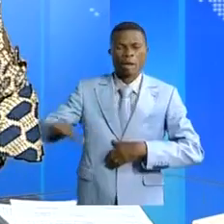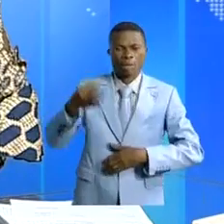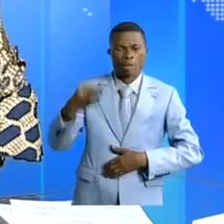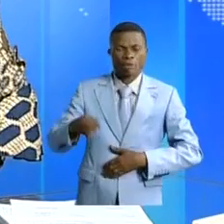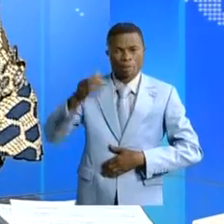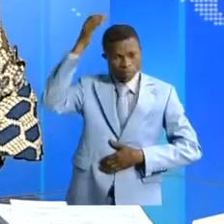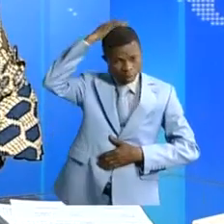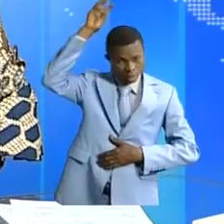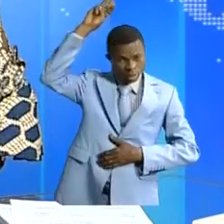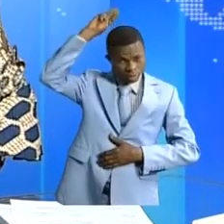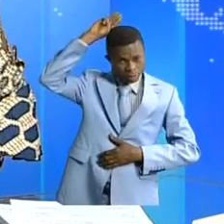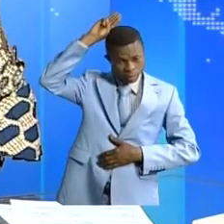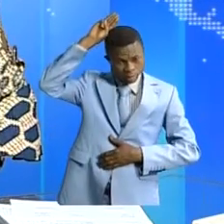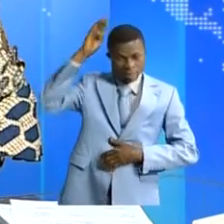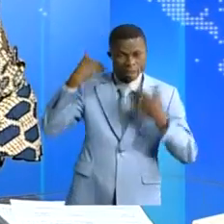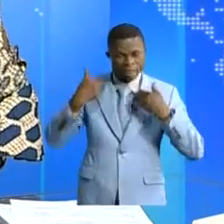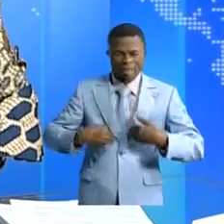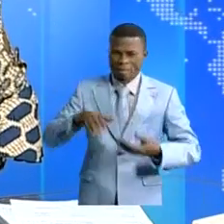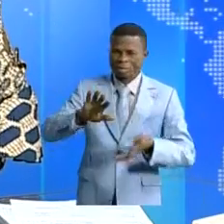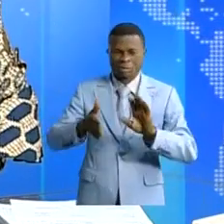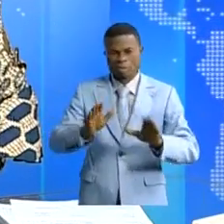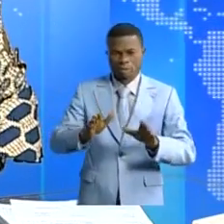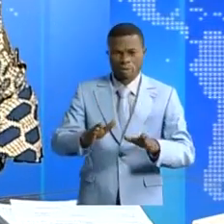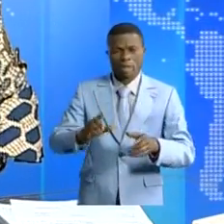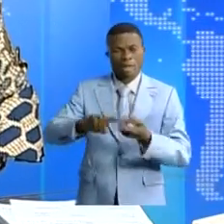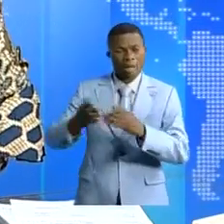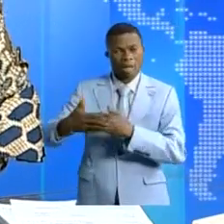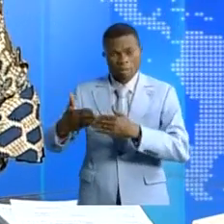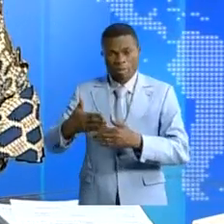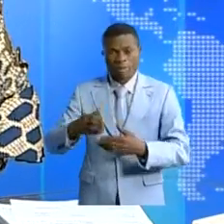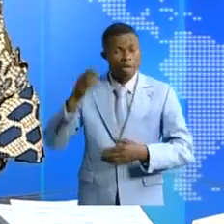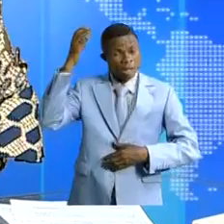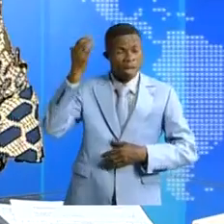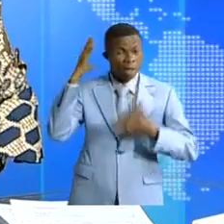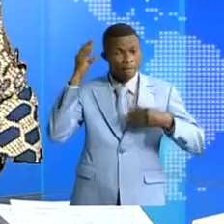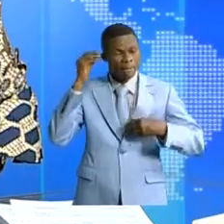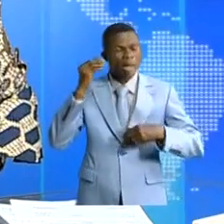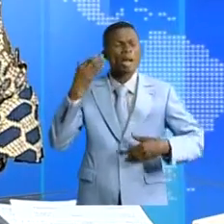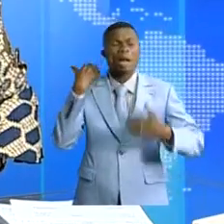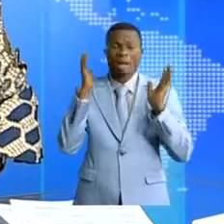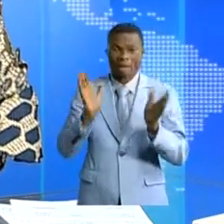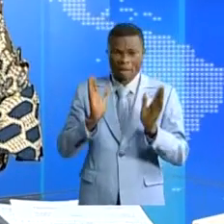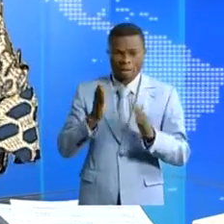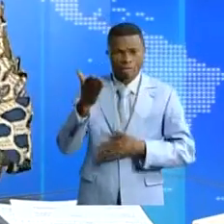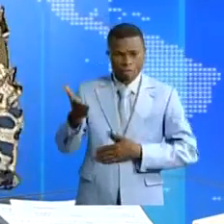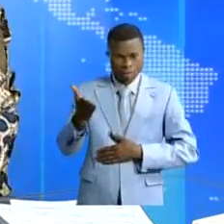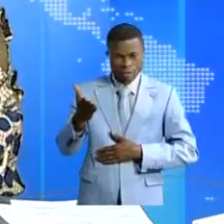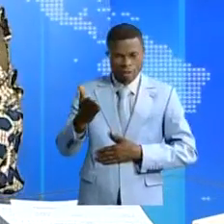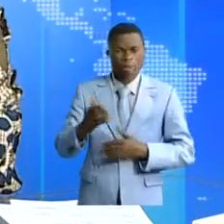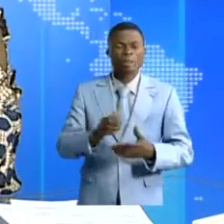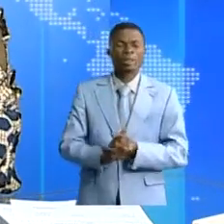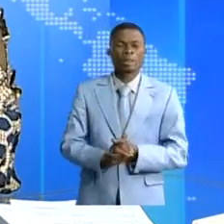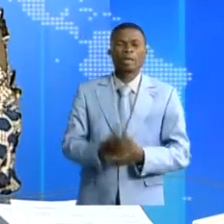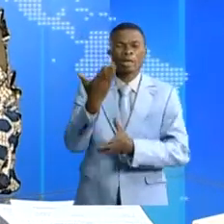Pasigna est dans un état critique selon ses proches, notamment le cardinal Fridolin Mbongo. Ce dernier a convié les